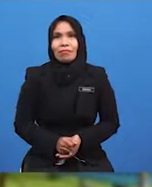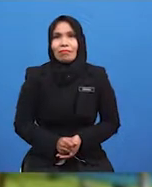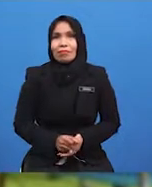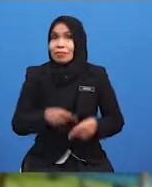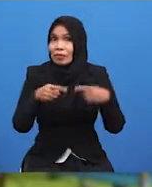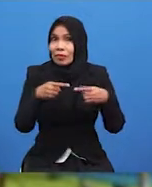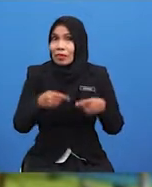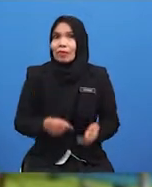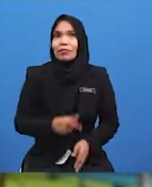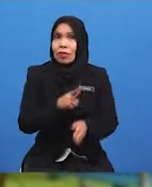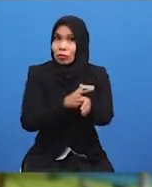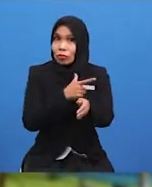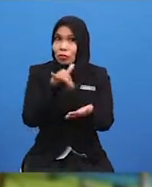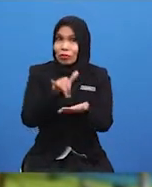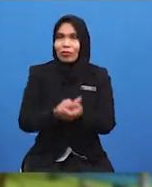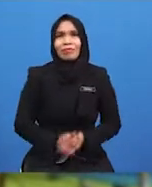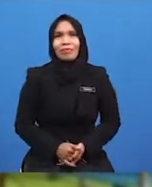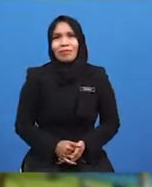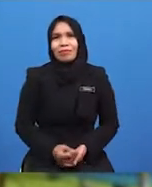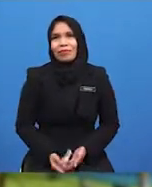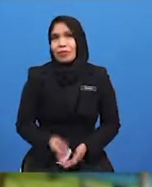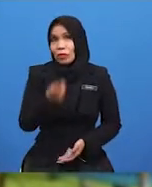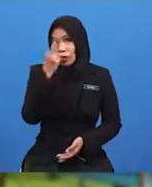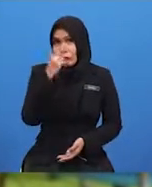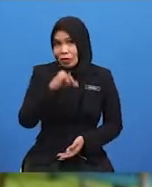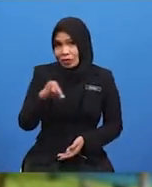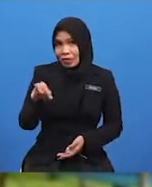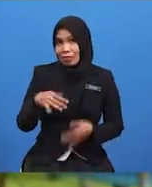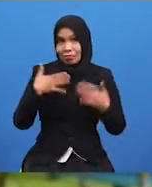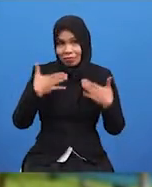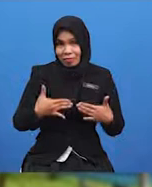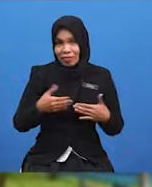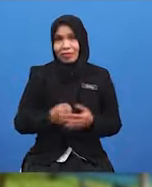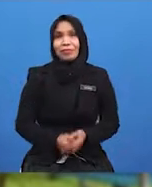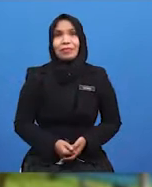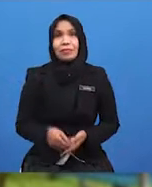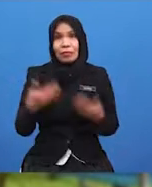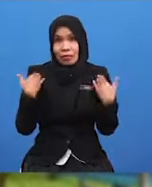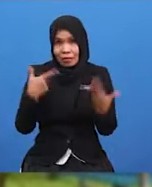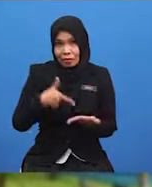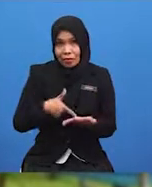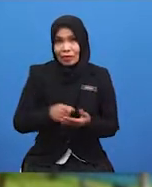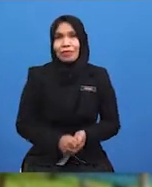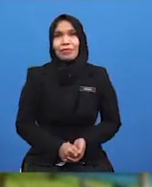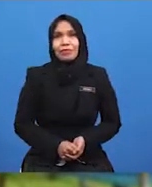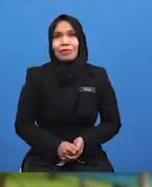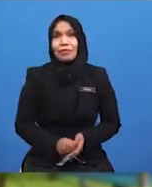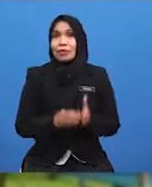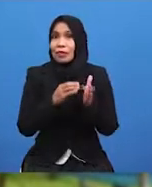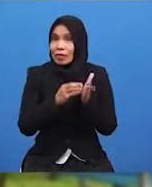apa hormati diri ada lagi hargai